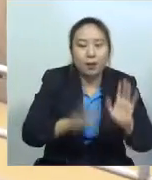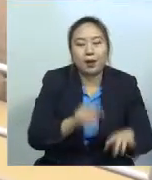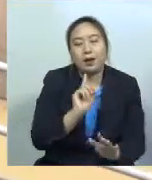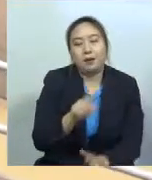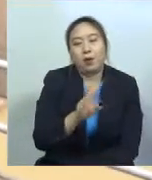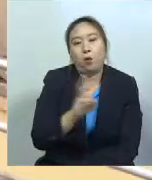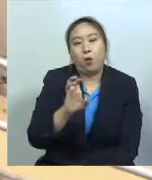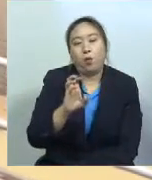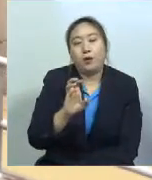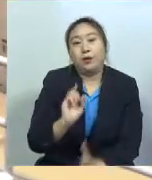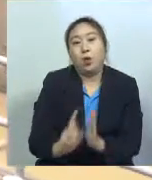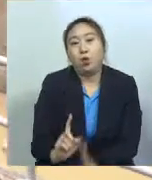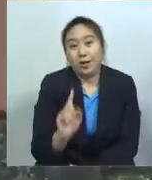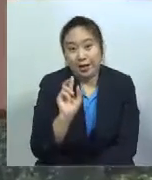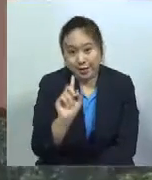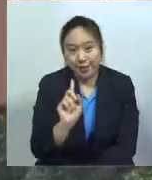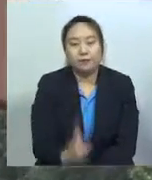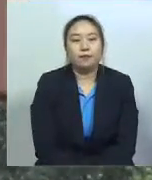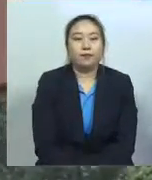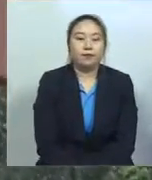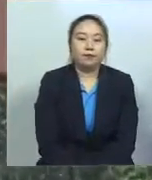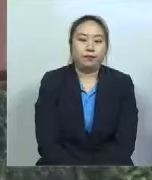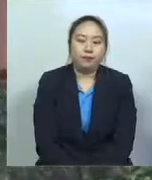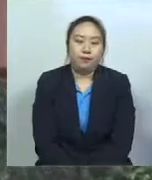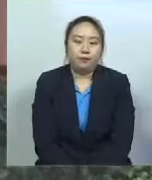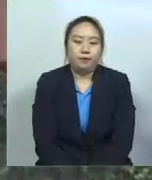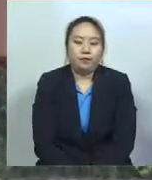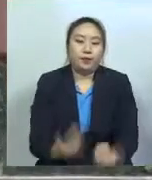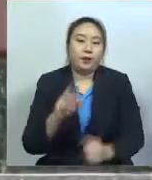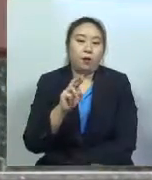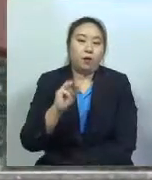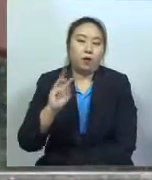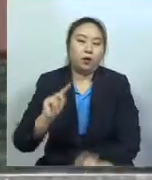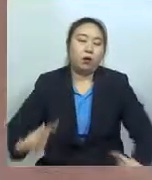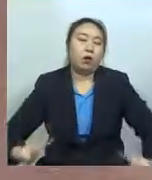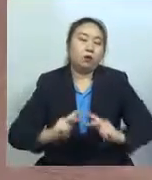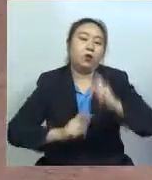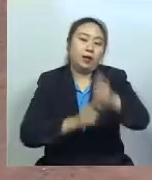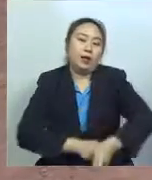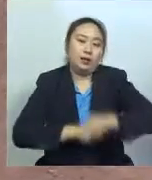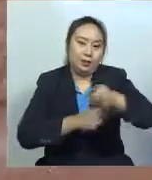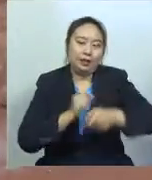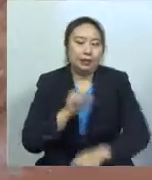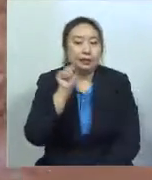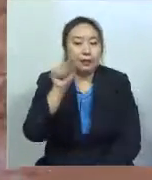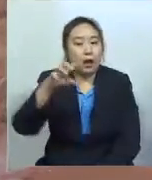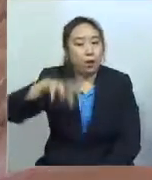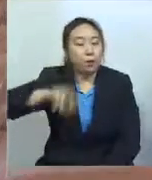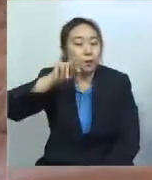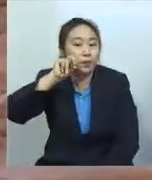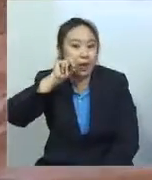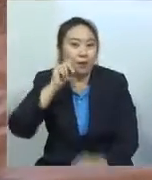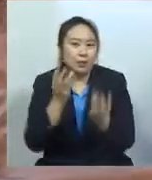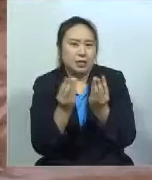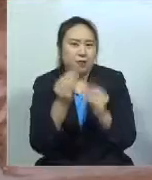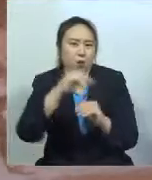1,600 ลูกบาทเมตรต่อวินาทีค่ะรัฐมนตรีว่าการกระทรวงเกษตรและสหกรณ์ได้มีการกำชับให้ทางกรมชลประท